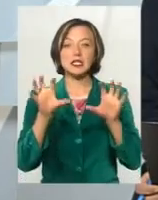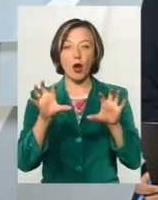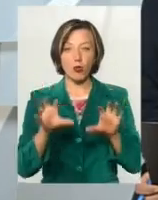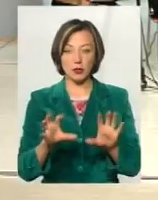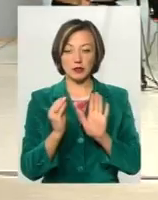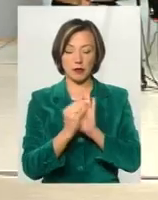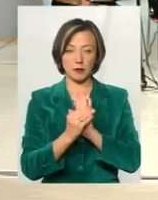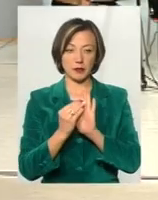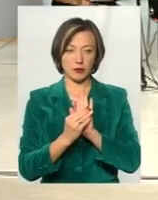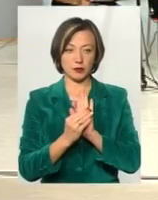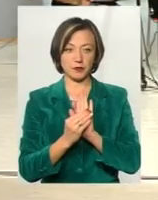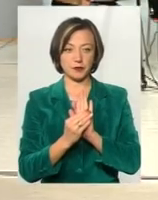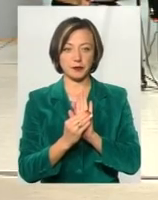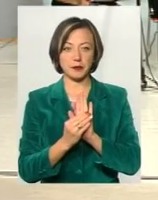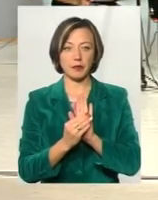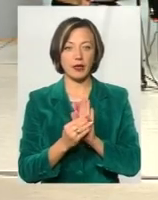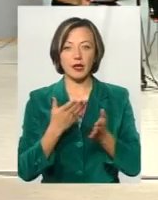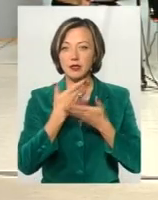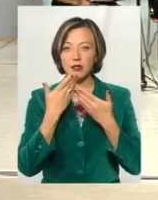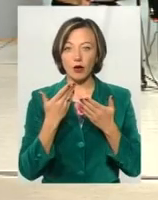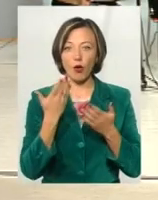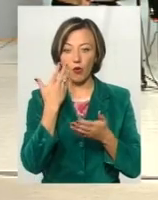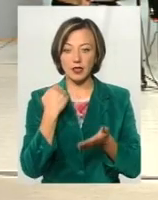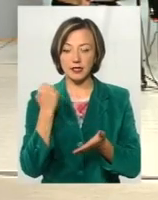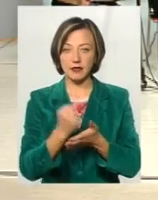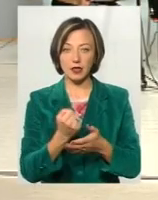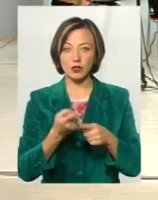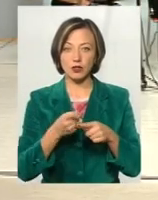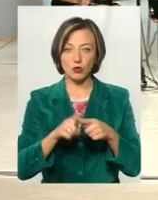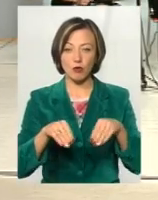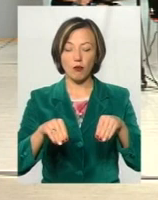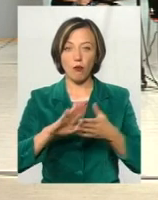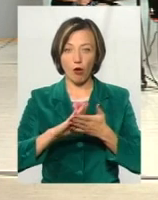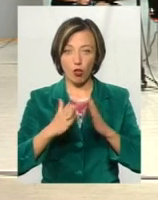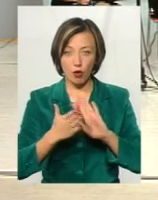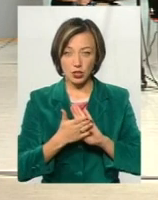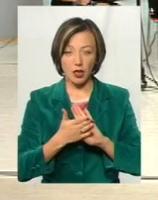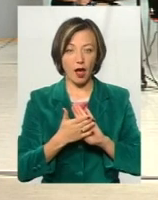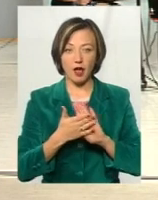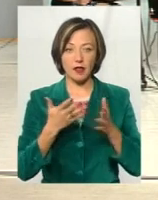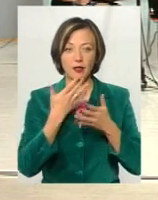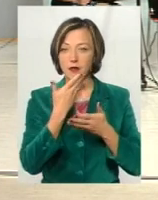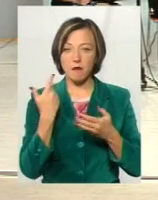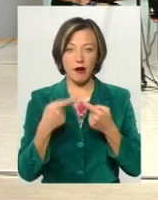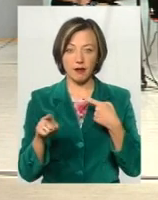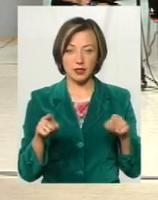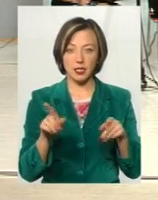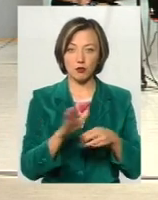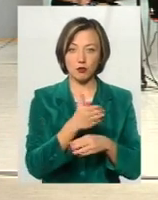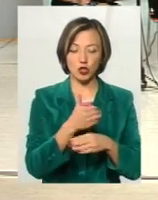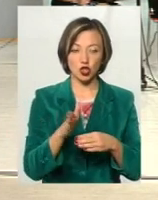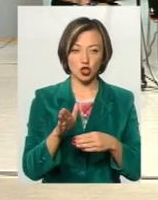законодавець взагалі не робить, коли він затверджувалось положення, він не робить різниці між